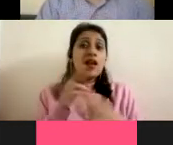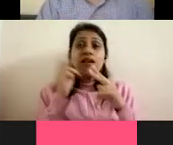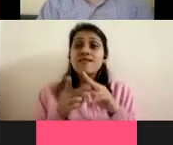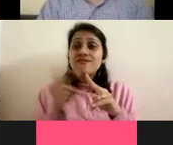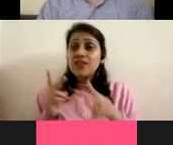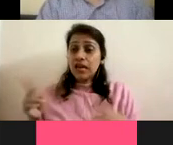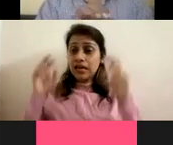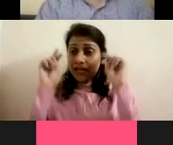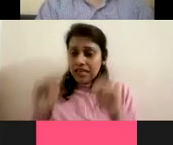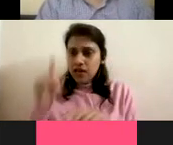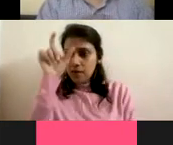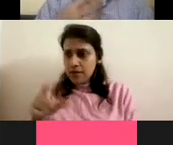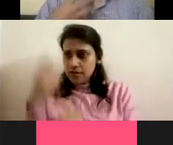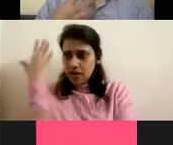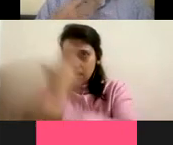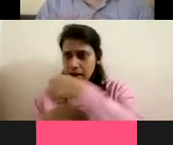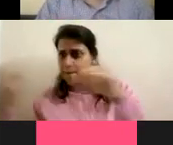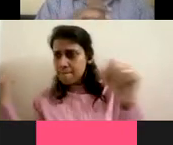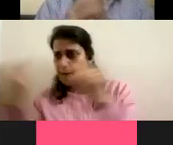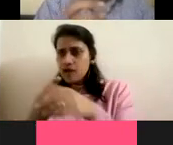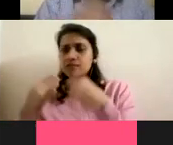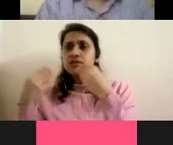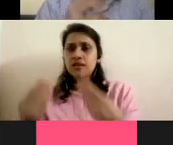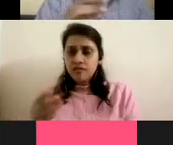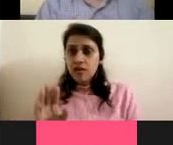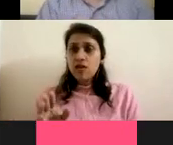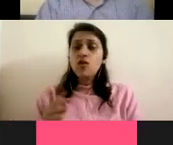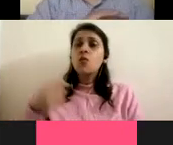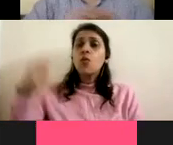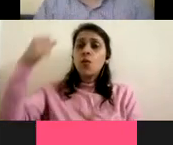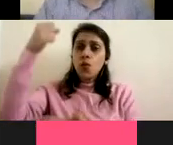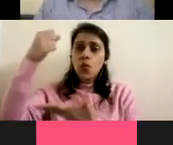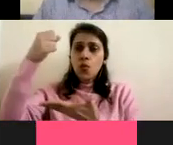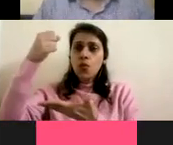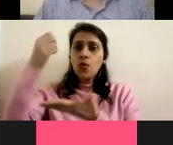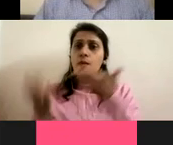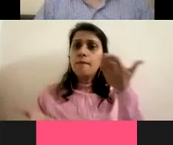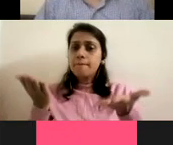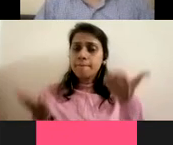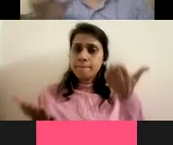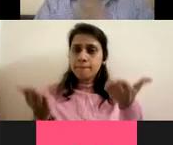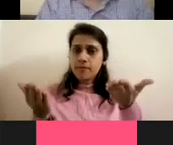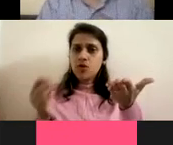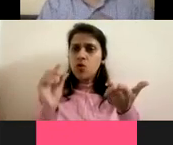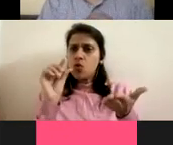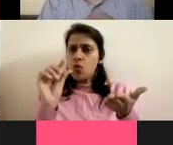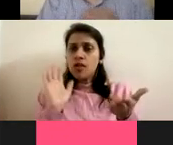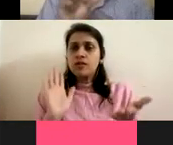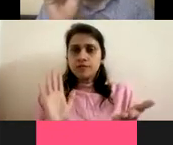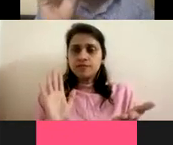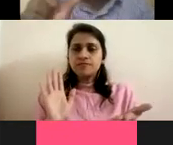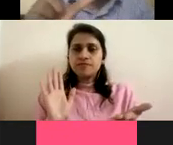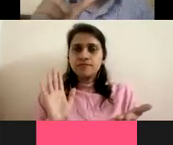हायरिंग मैनेजर है उसको ये जो बजट वाला कॉस्ट का बायस पूरा सा हटा जाएगा तो हायरिंग मैनेजर